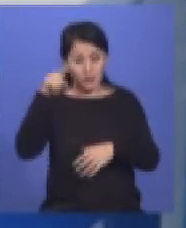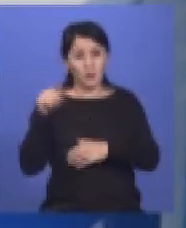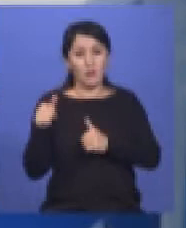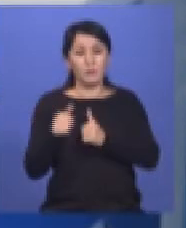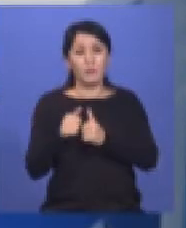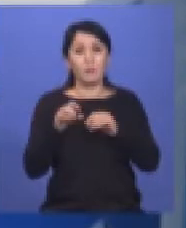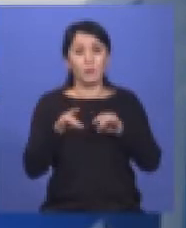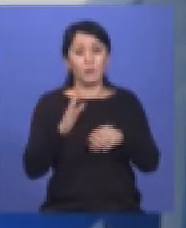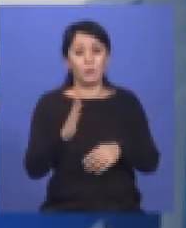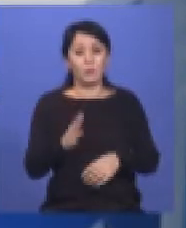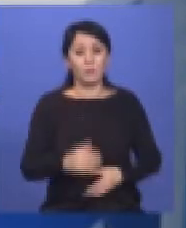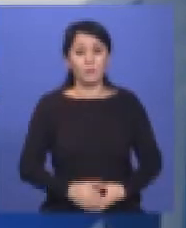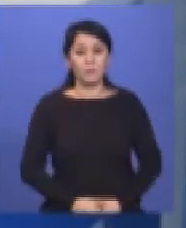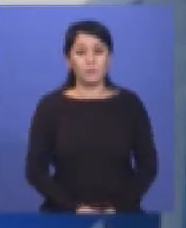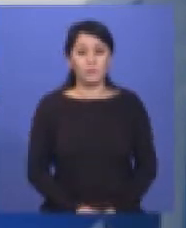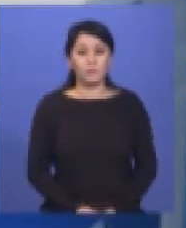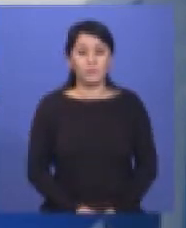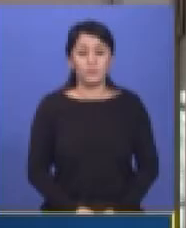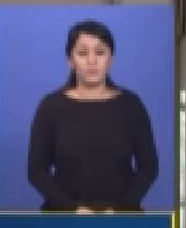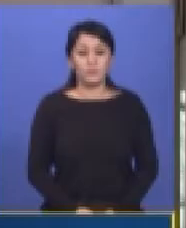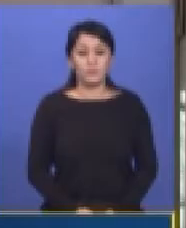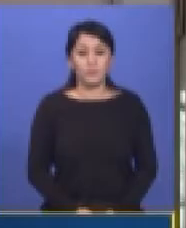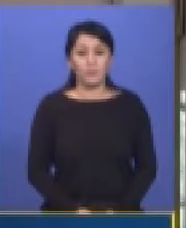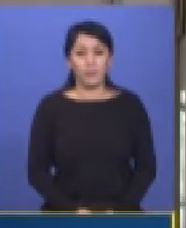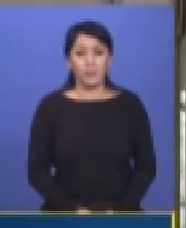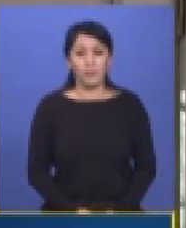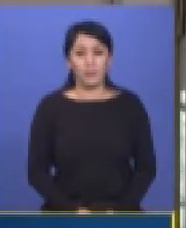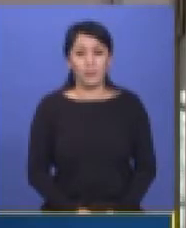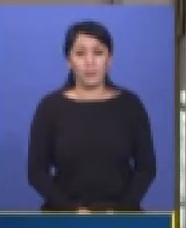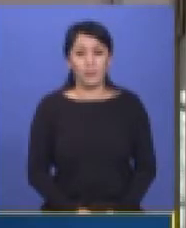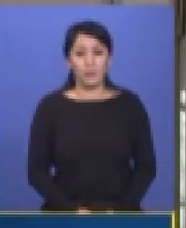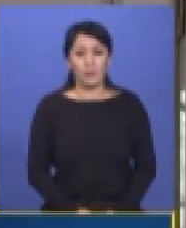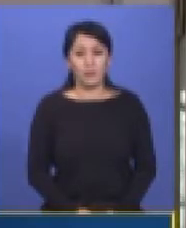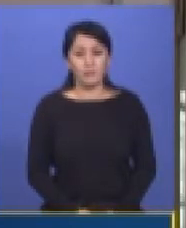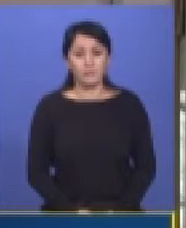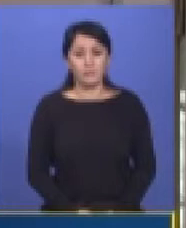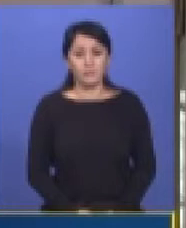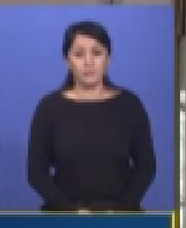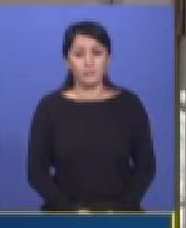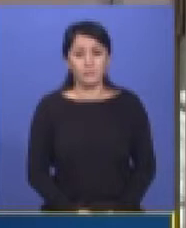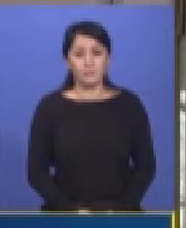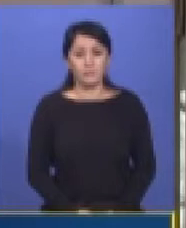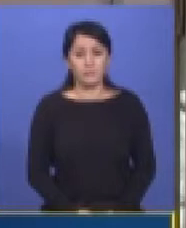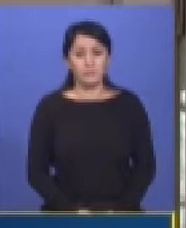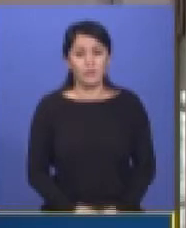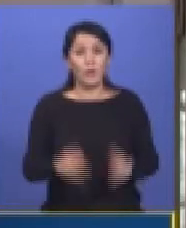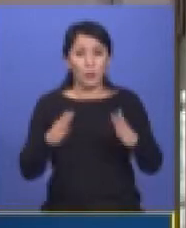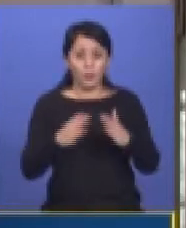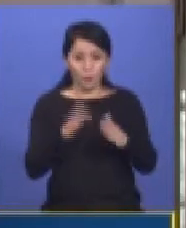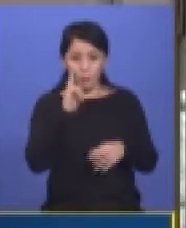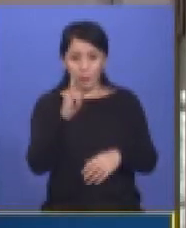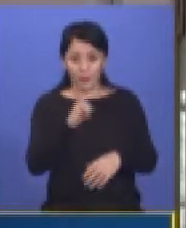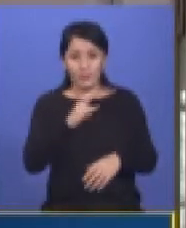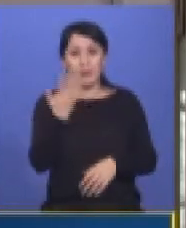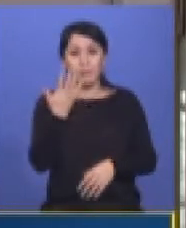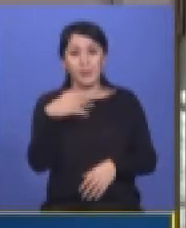анық қанығын әріптесім білмек болды. У нас никогда такой счет на 18 тысяч не приходил. У меня дом маленький, 50 квадратов. Пусть даже там